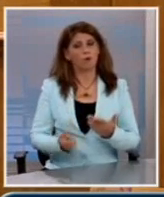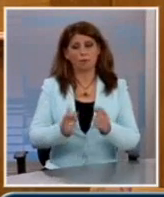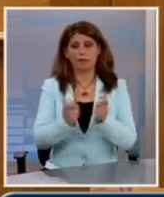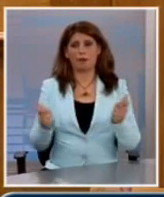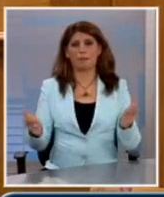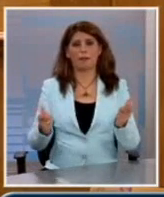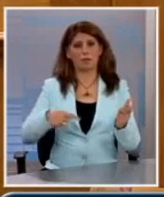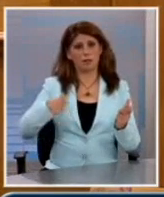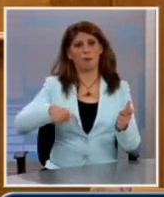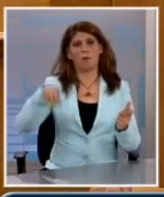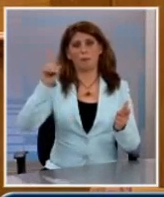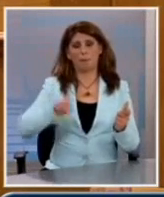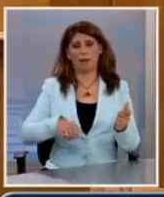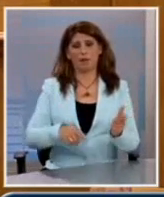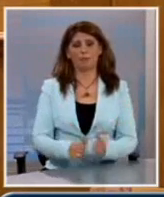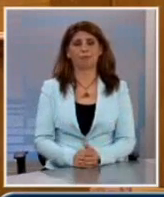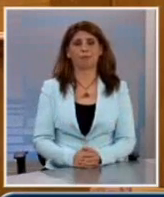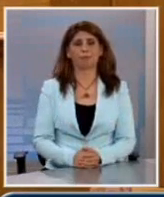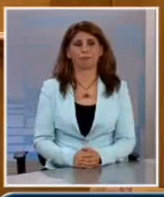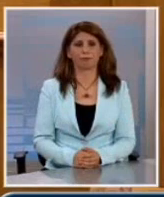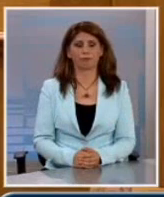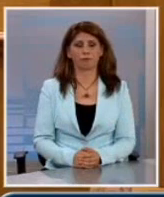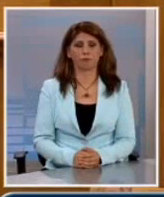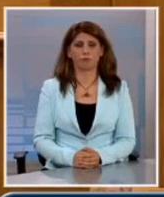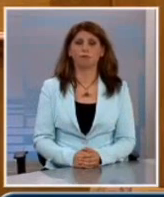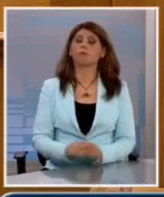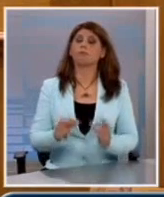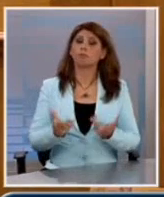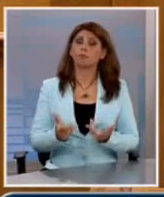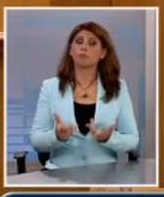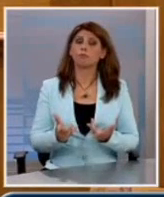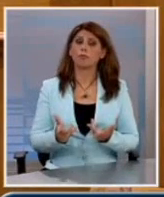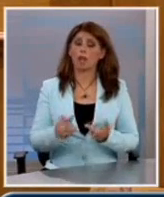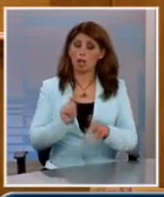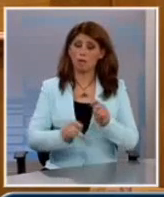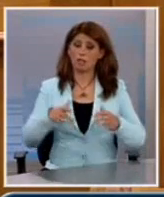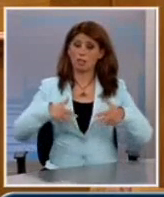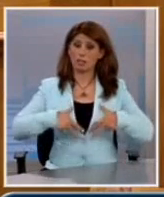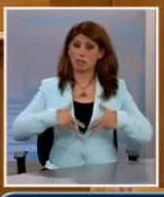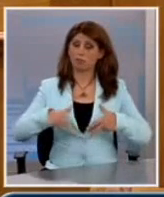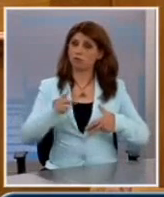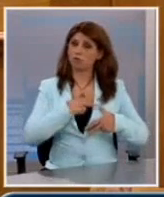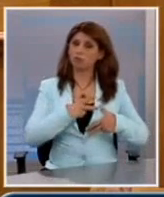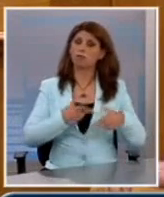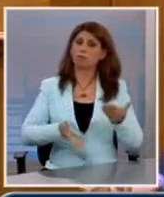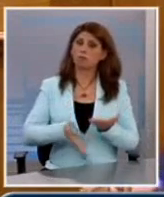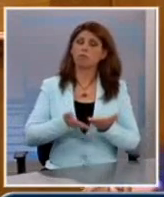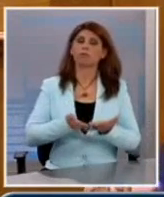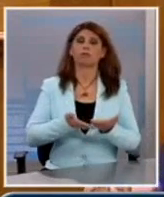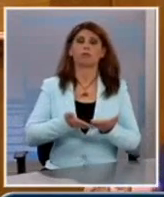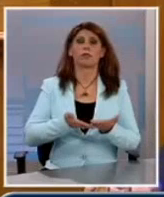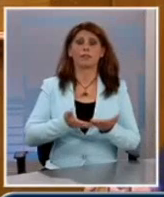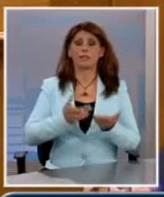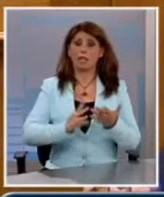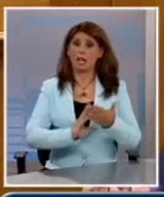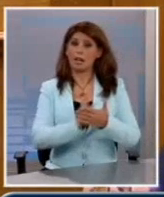για την επόμενη μέρα. Διότι ο εξορθολογισμός του κράτους που θα συμβάλλει στην ανάπτυξη της ελληνικής